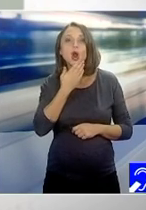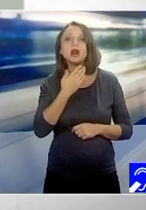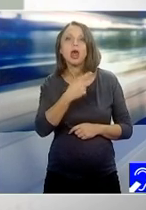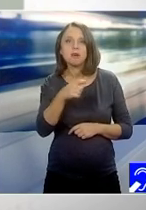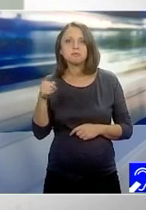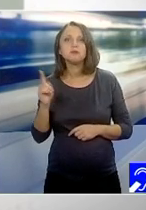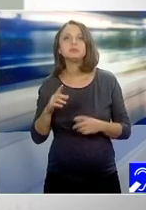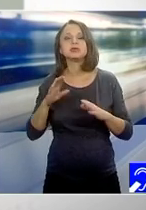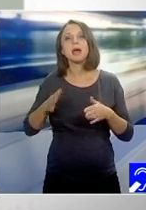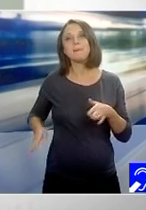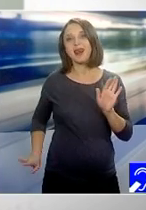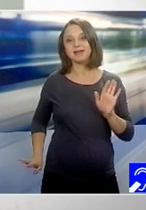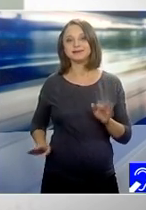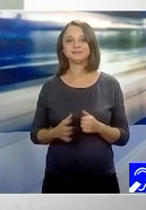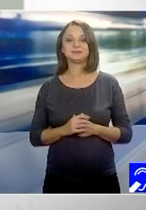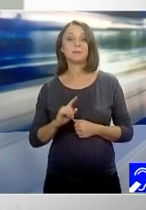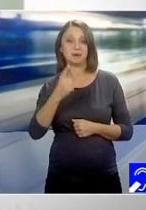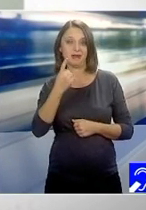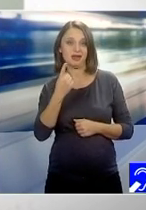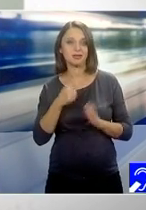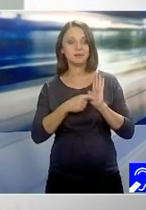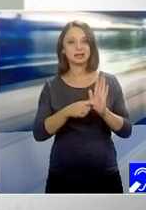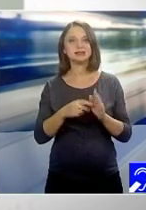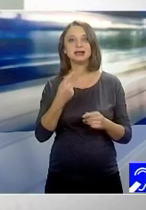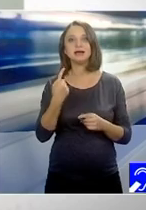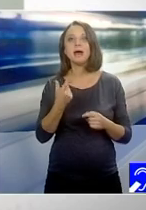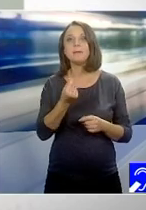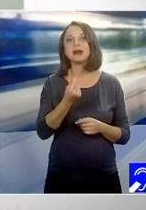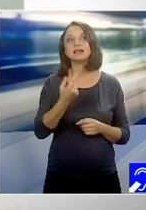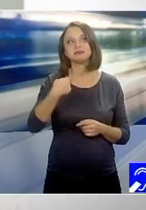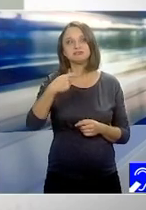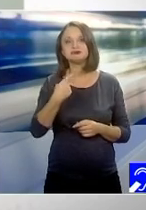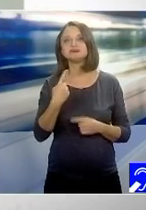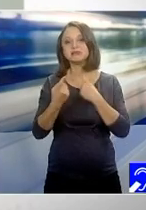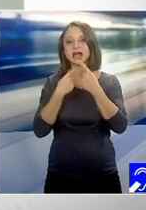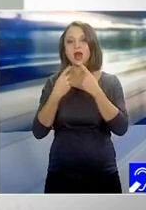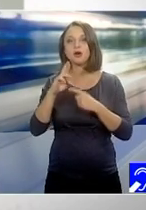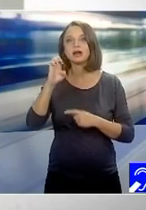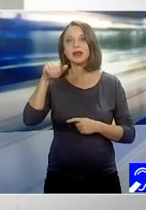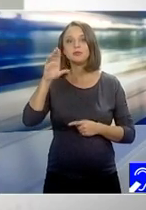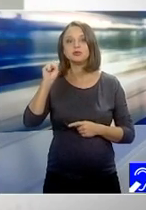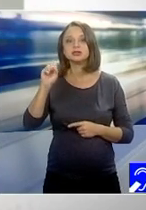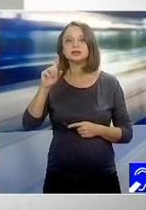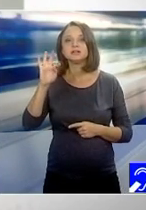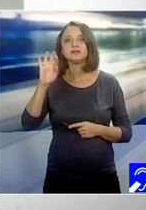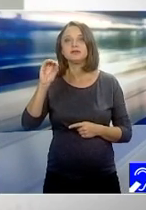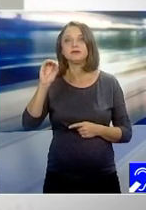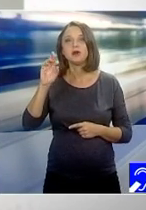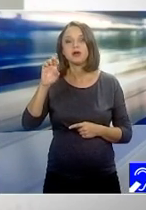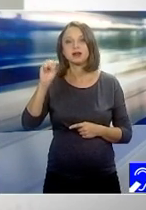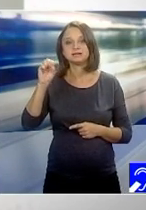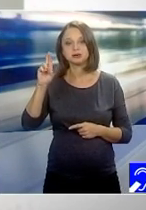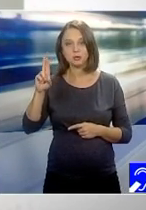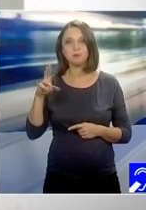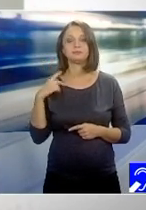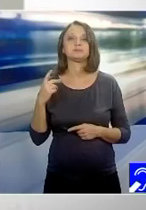Dar mai întâi să vă prezint partenerul meu de dialog de astăzi, Remus Florescu, jurnalist la Adevărul. Bună ziua, Remus! Bine Bună ai ziua și